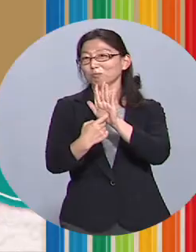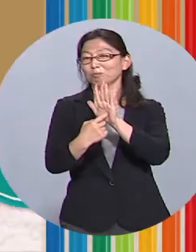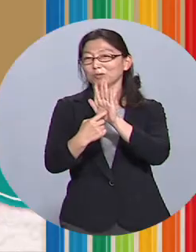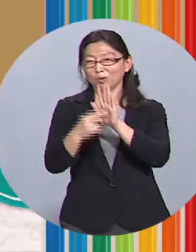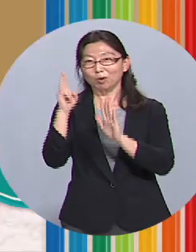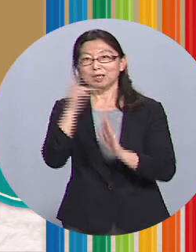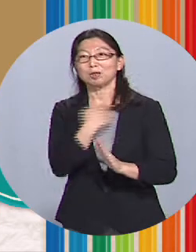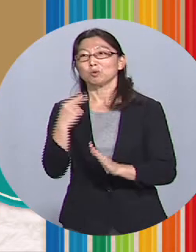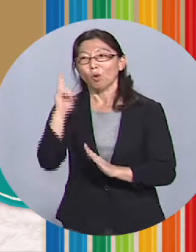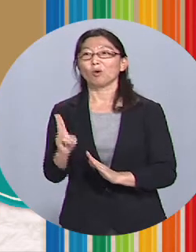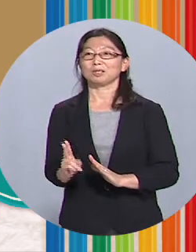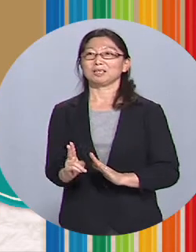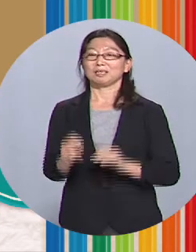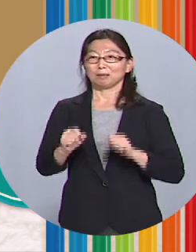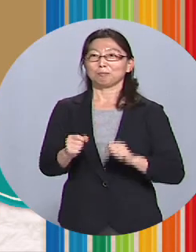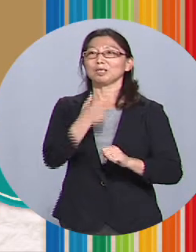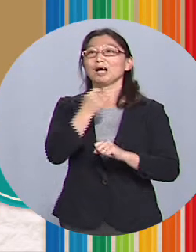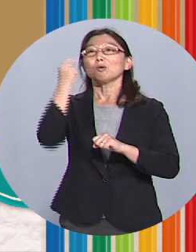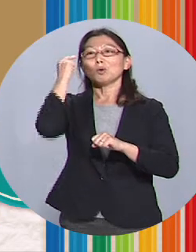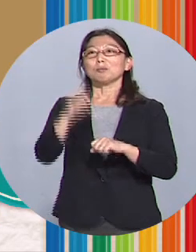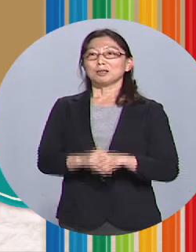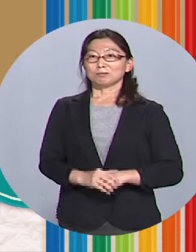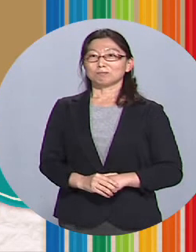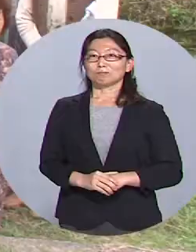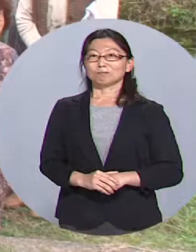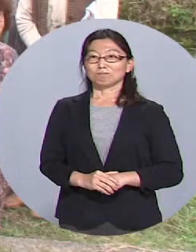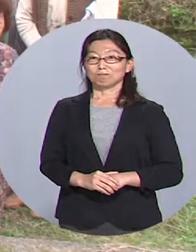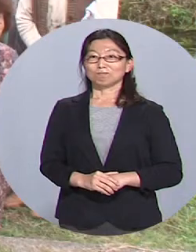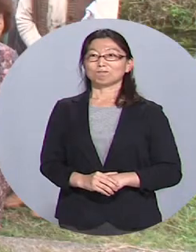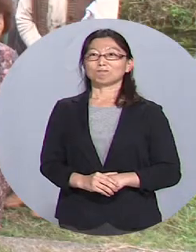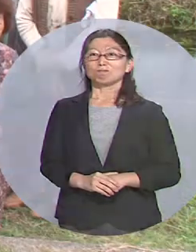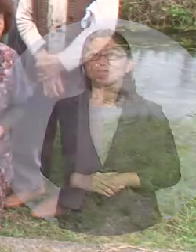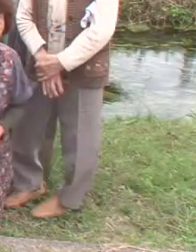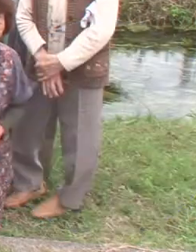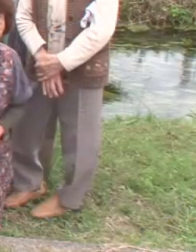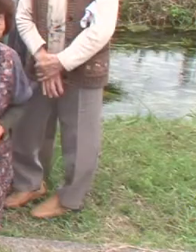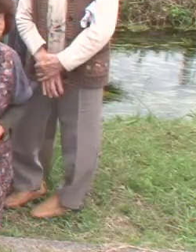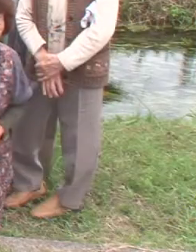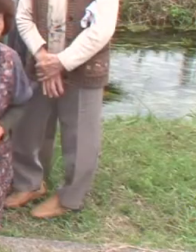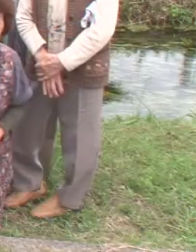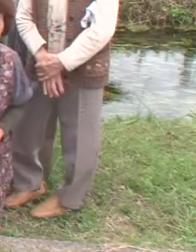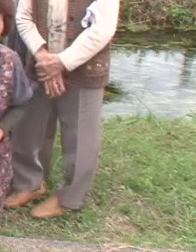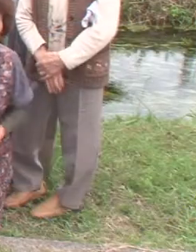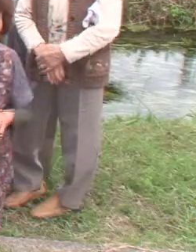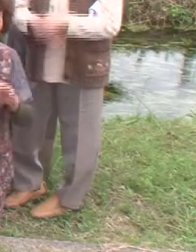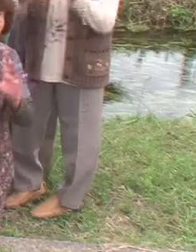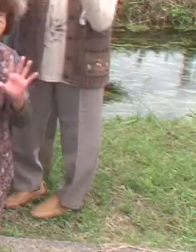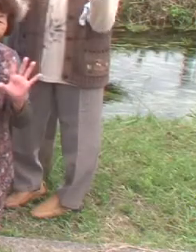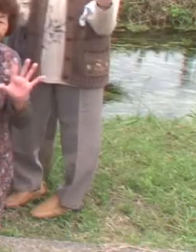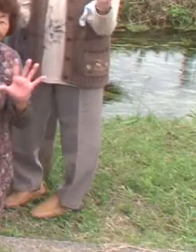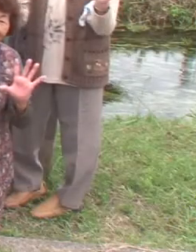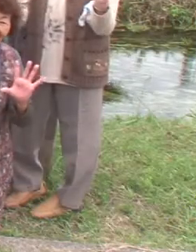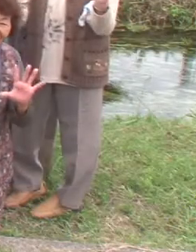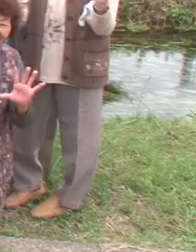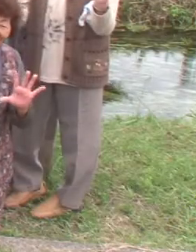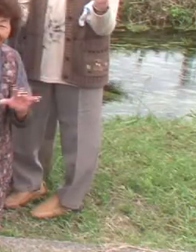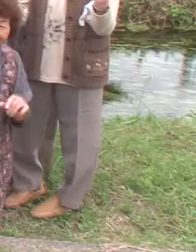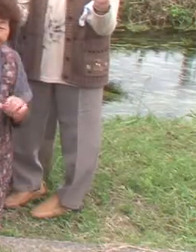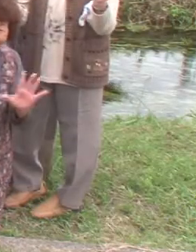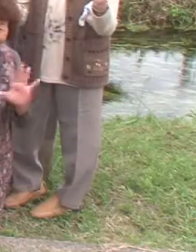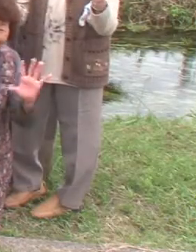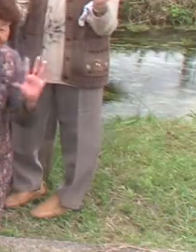まいります。 以上、ウィークリーピックアップでした。 今どき埼玉、今だま。